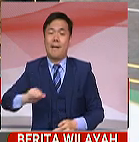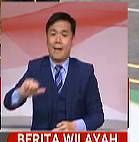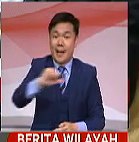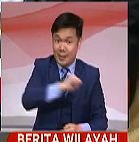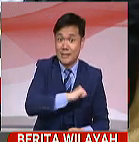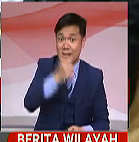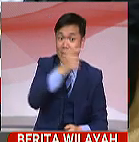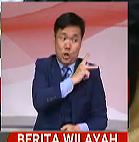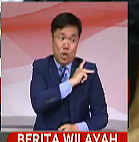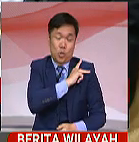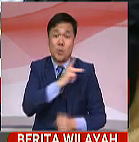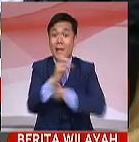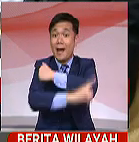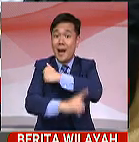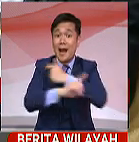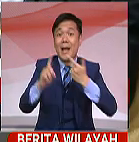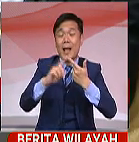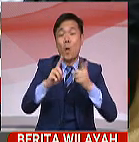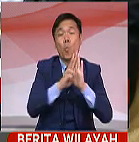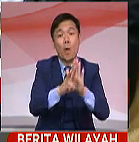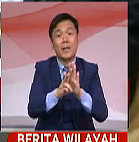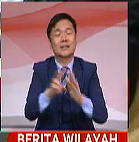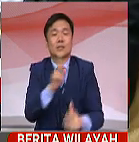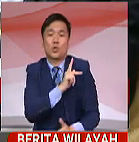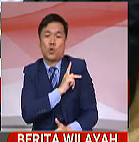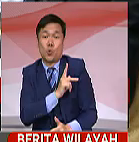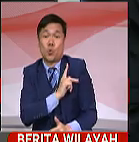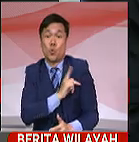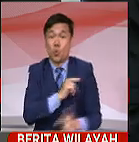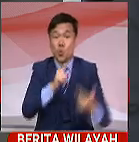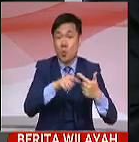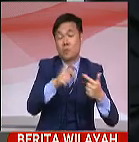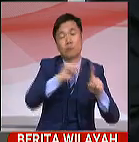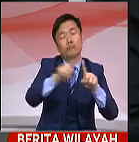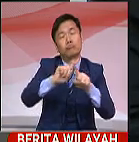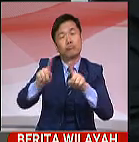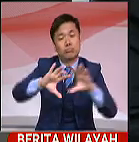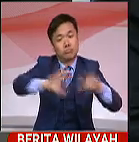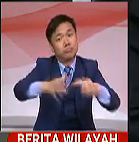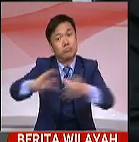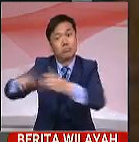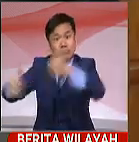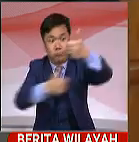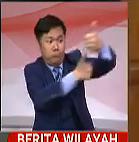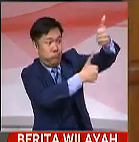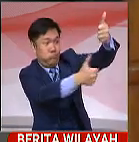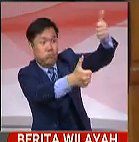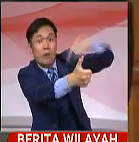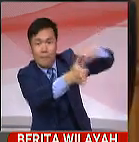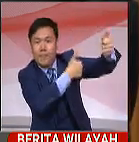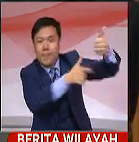ketua daerah, ketua anak negeri, wakil ketua anak negeri, ketua masyarakat Cina dan ketua kampung menerima watikah